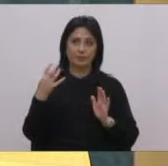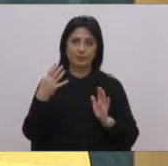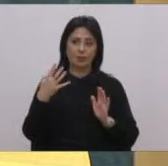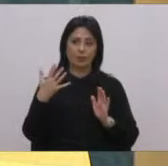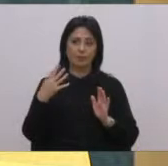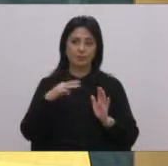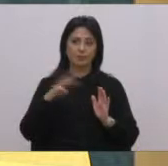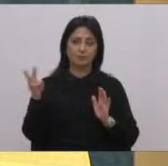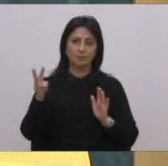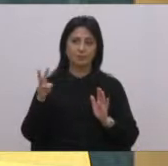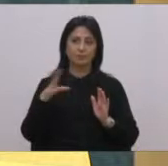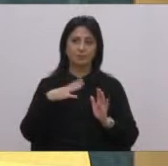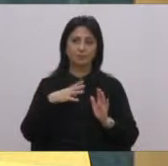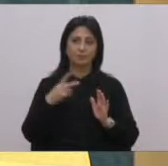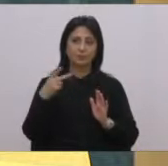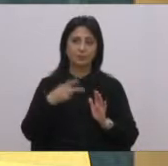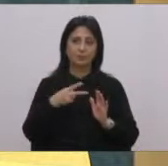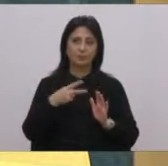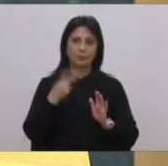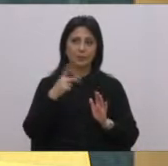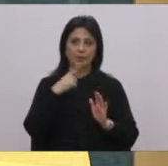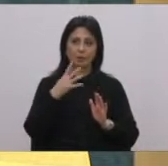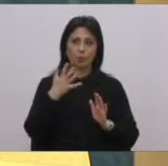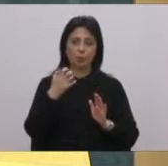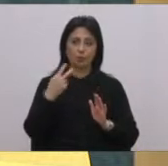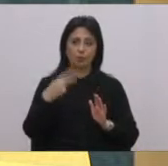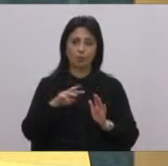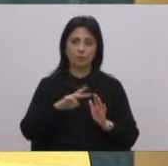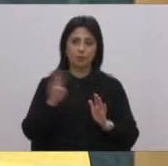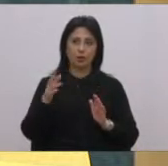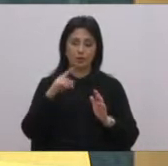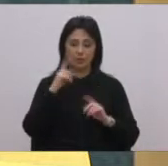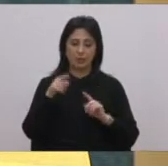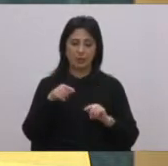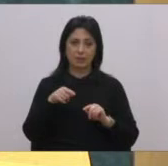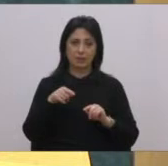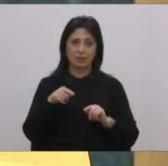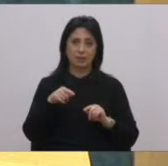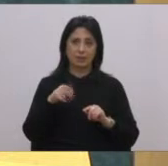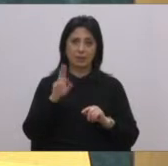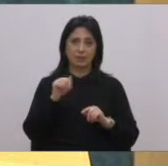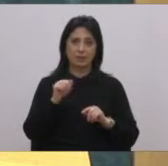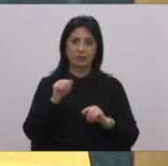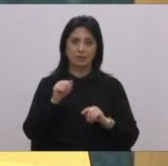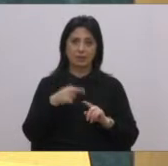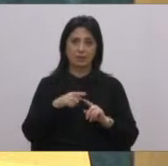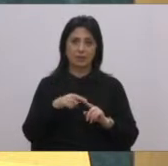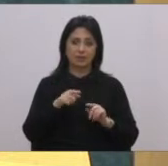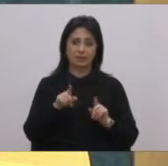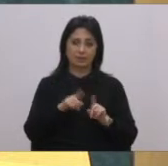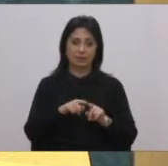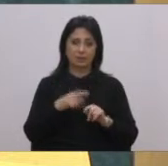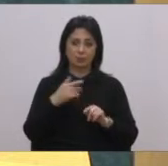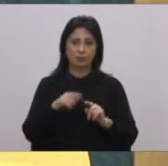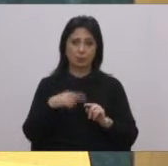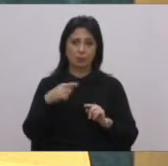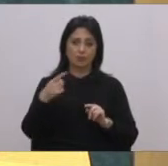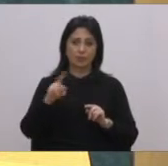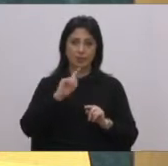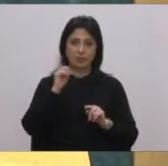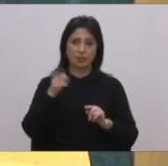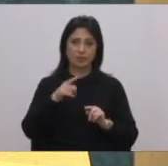455 მილიონი იყო 2022 წელს, 520 მილიონია წელს და ეს ტენდენცია უკვე მომდევნო